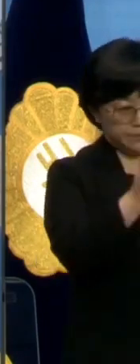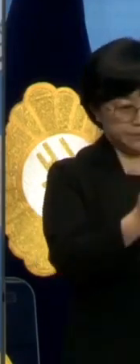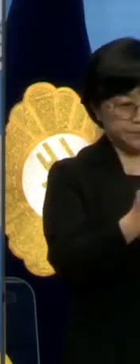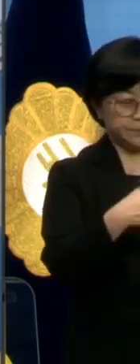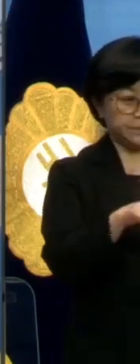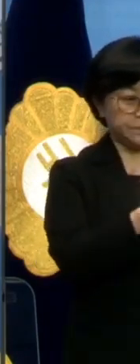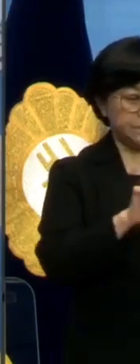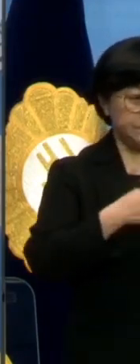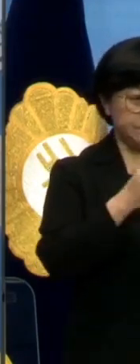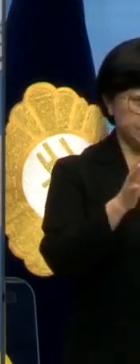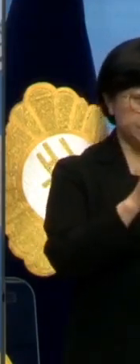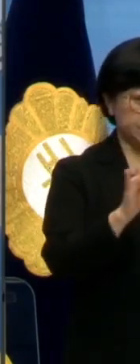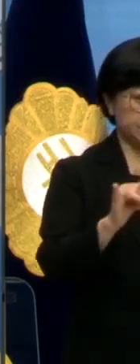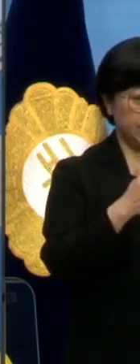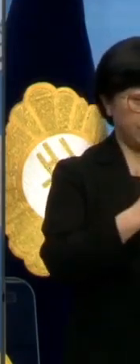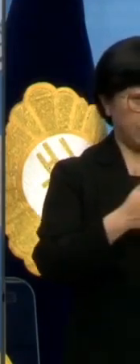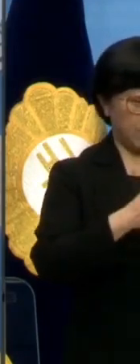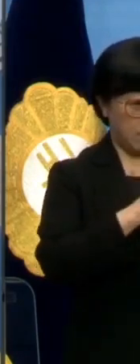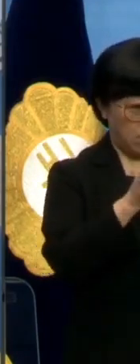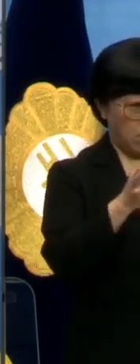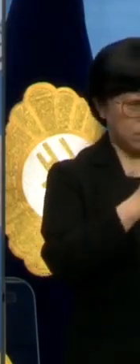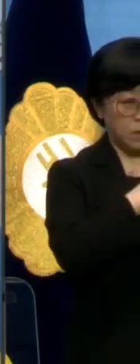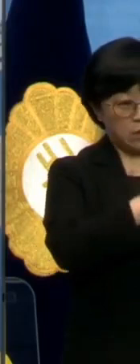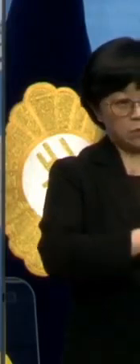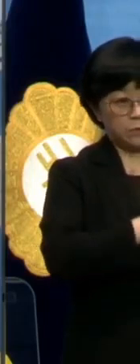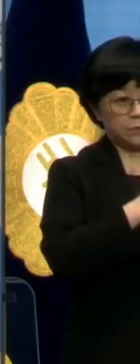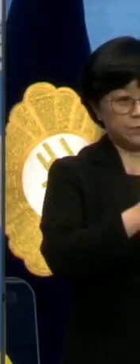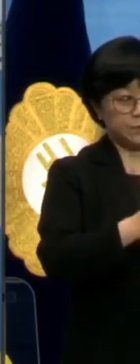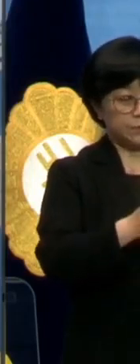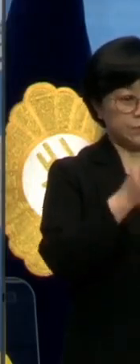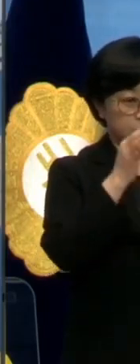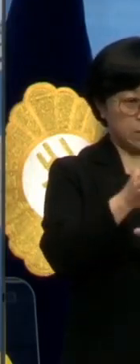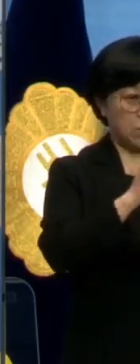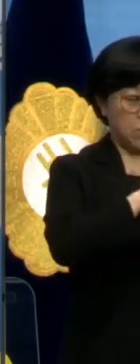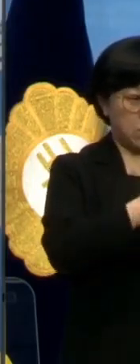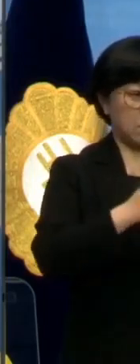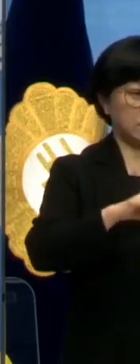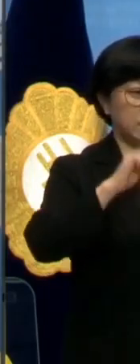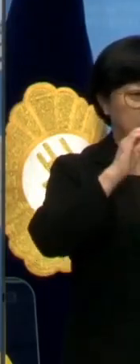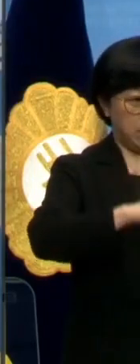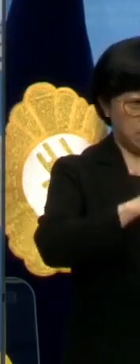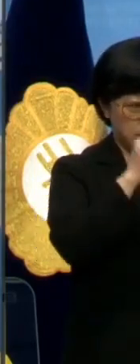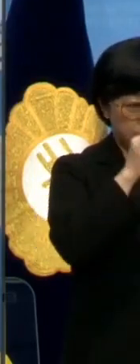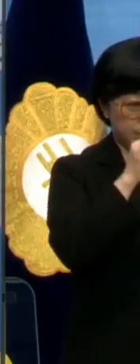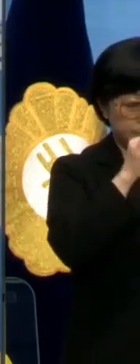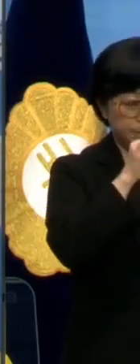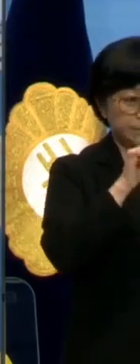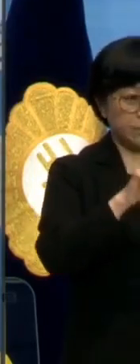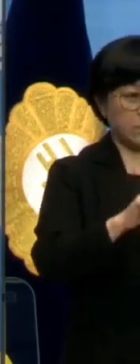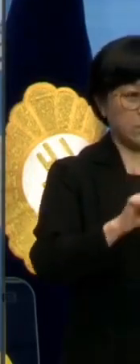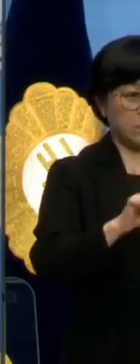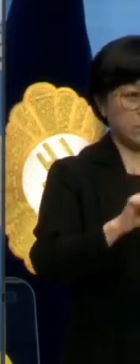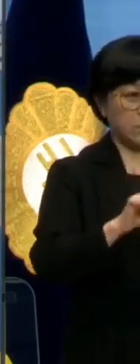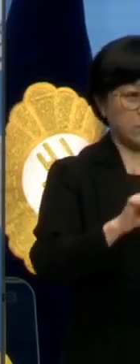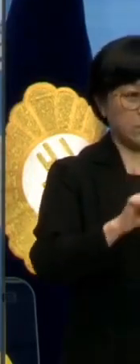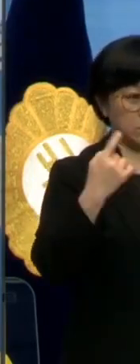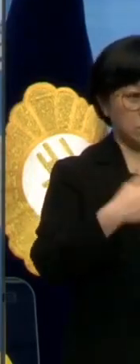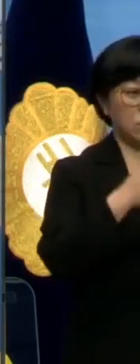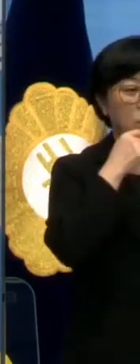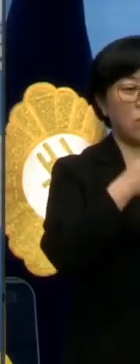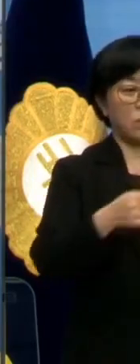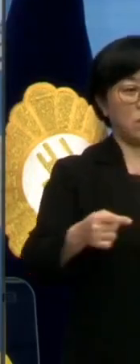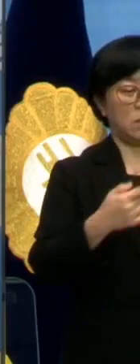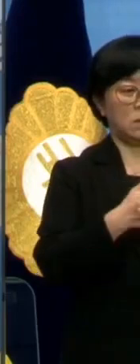위해 자영업자의 영업 자유와 재산권을 제한하는 경우 이로 인한